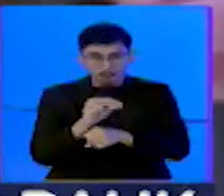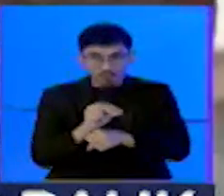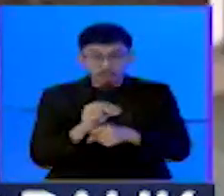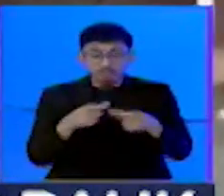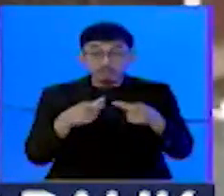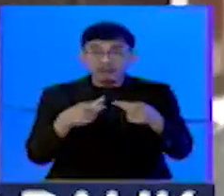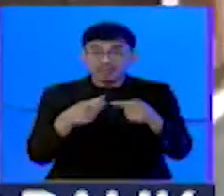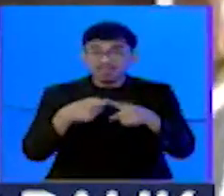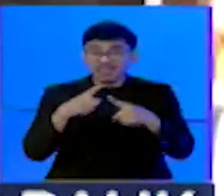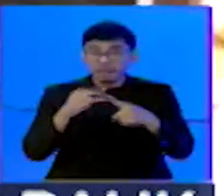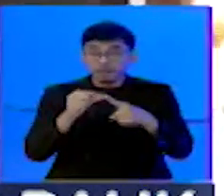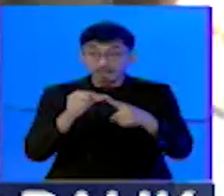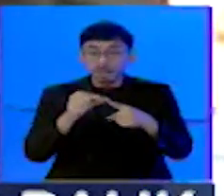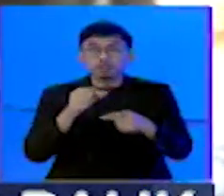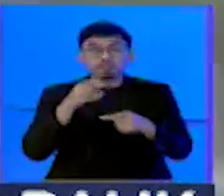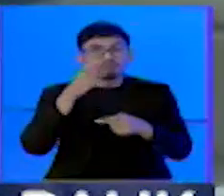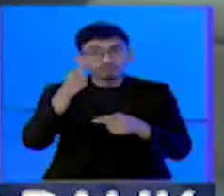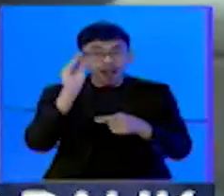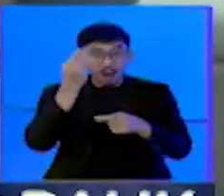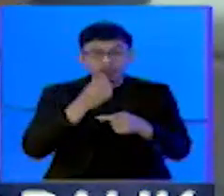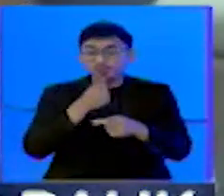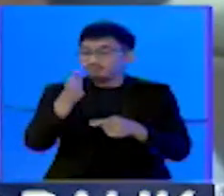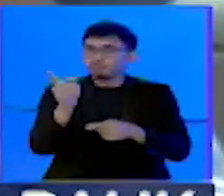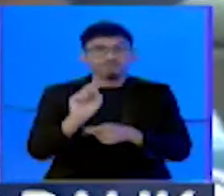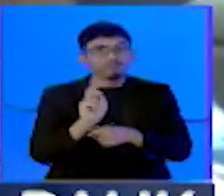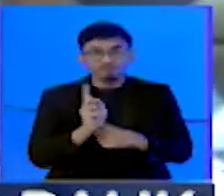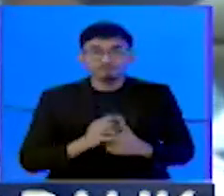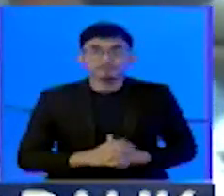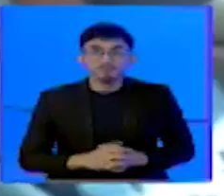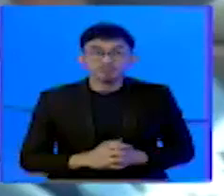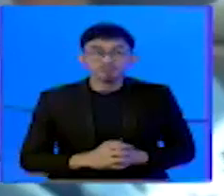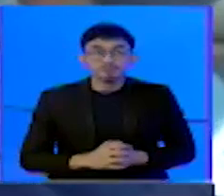Barat dilarang masuk ke area wisata. Sayang ya,